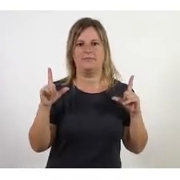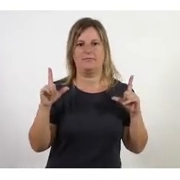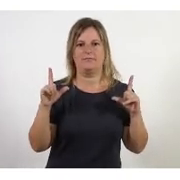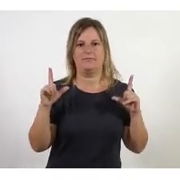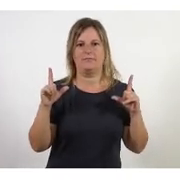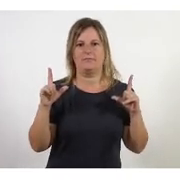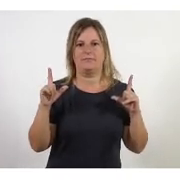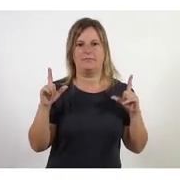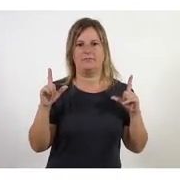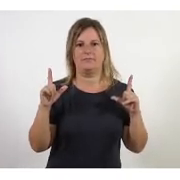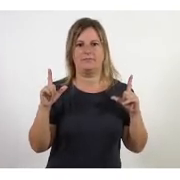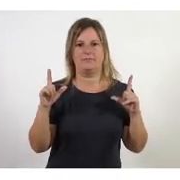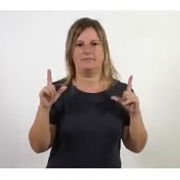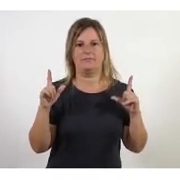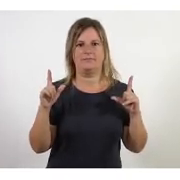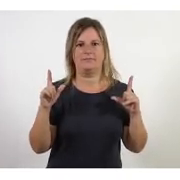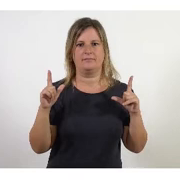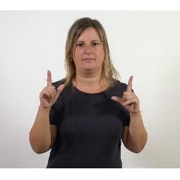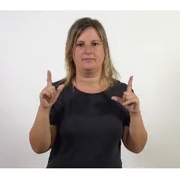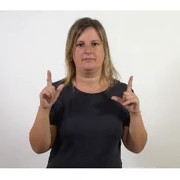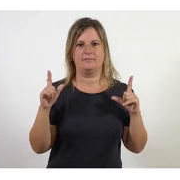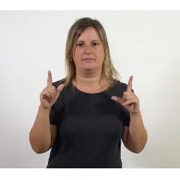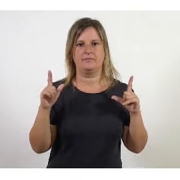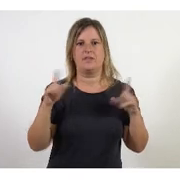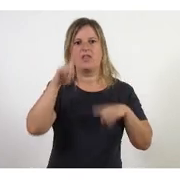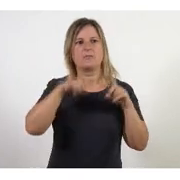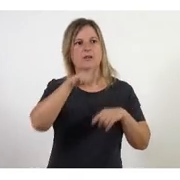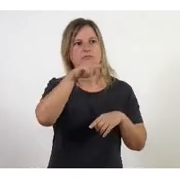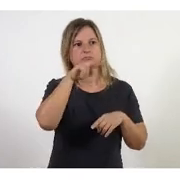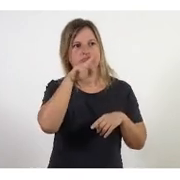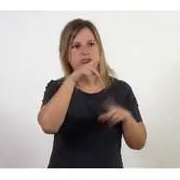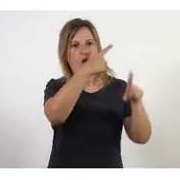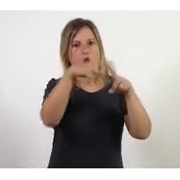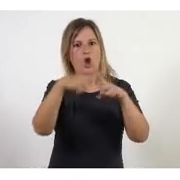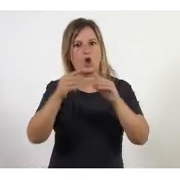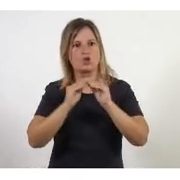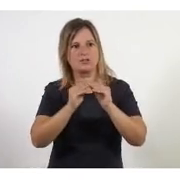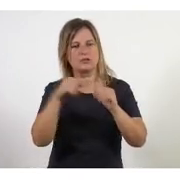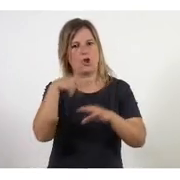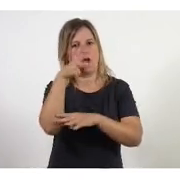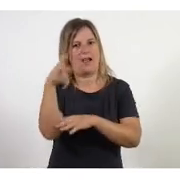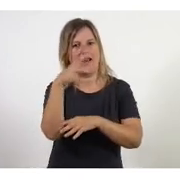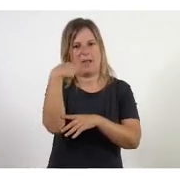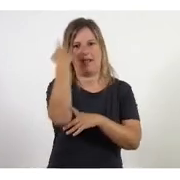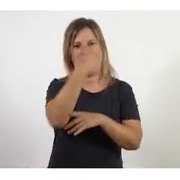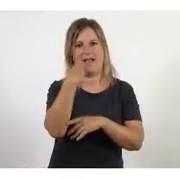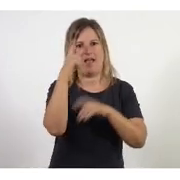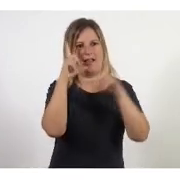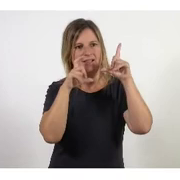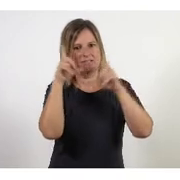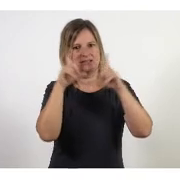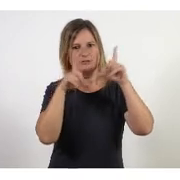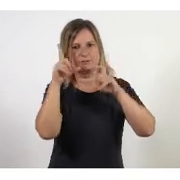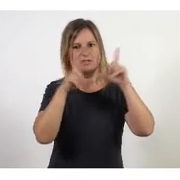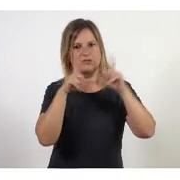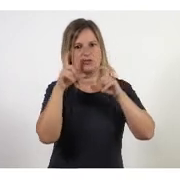protagonista de la vostra història. Doncs el gravarem quan estigui parlant o quan estigui fent coses, li gravarem la cara, la seva expressió. Si està